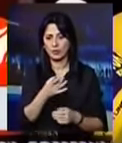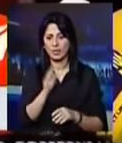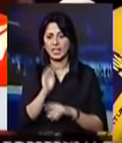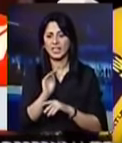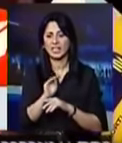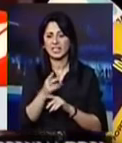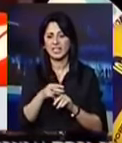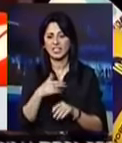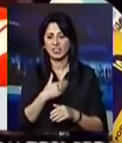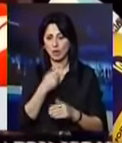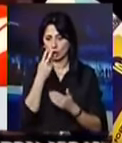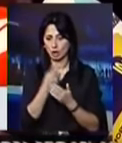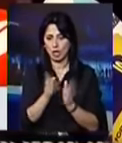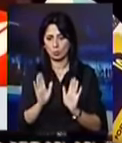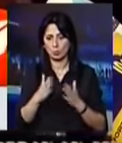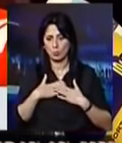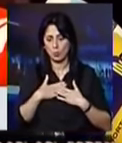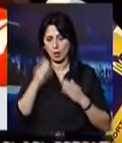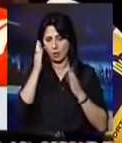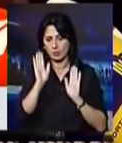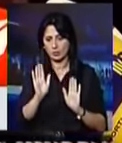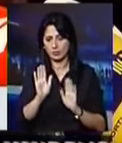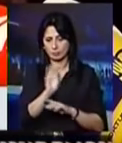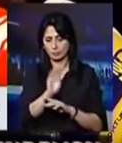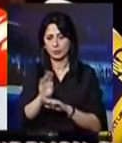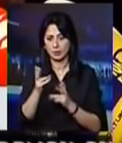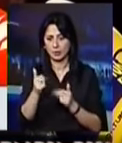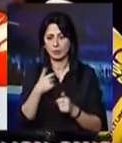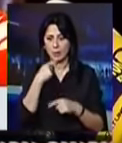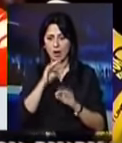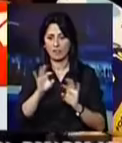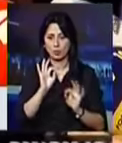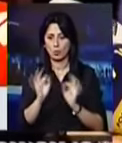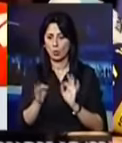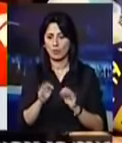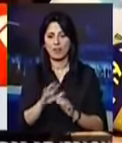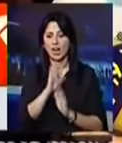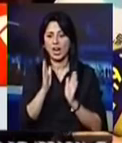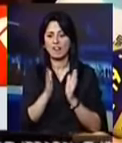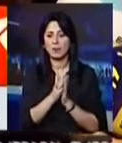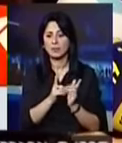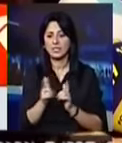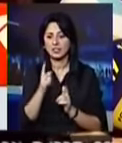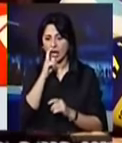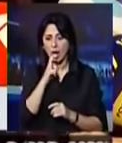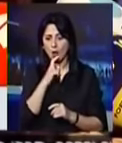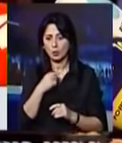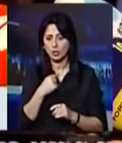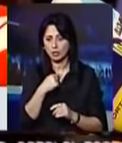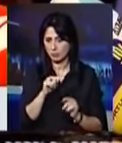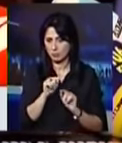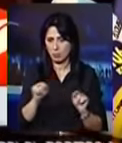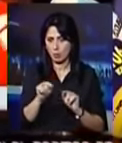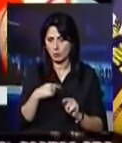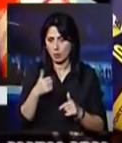კრიტიკა ეს იყო ჩემი შეხედულება, ჩემი პოზიცია მათამი, რომელიც გამოვხატე ნორმალური. მე ყველაფერს ძრავს ვარ, მაგრამ გაუგებარია ჩემი ოპონირება, მე არ